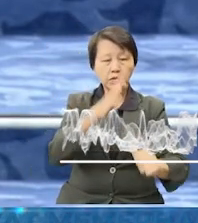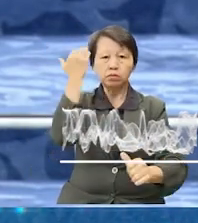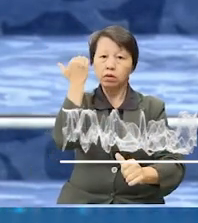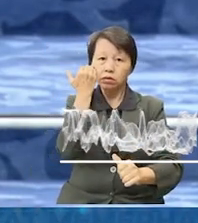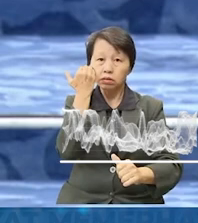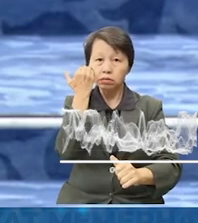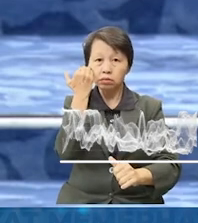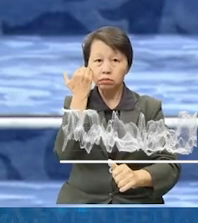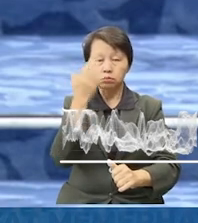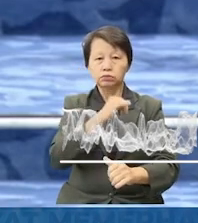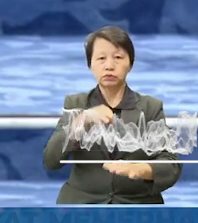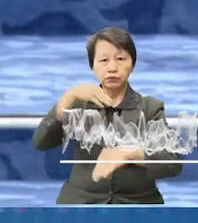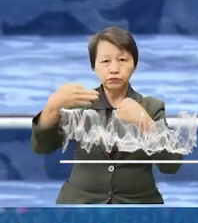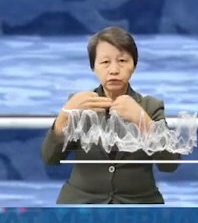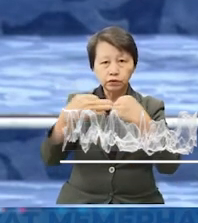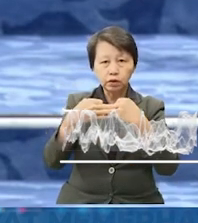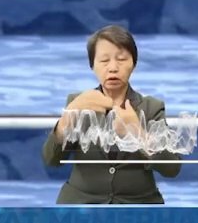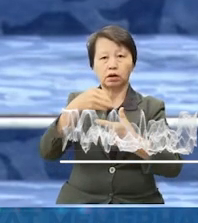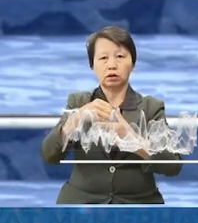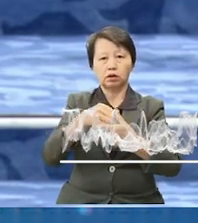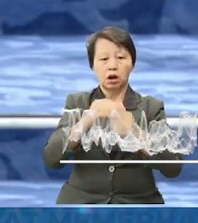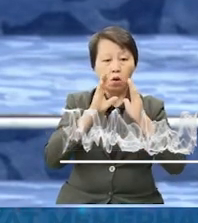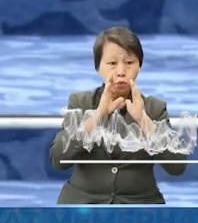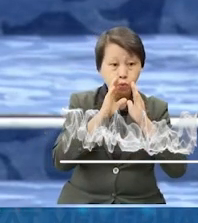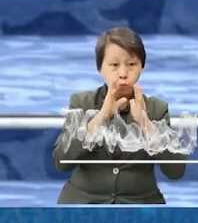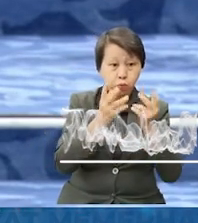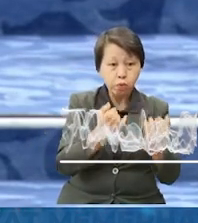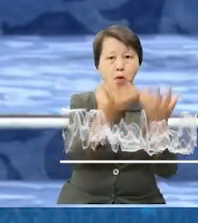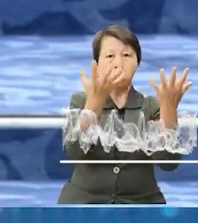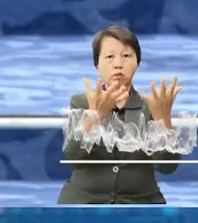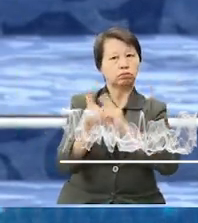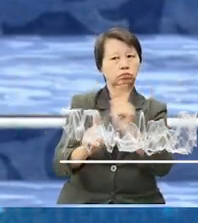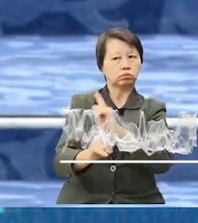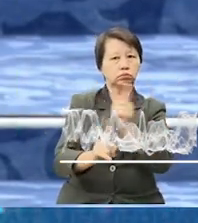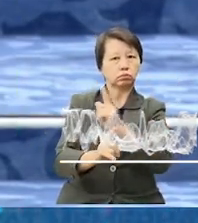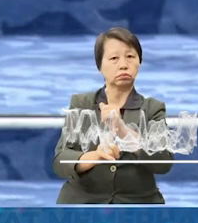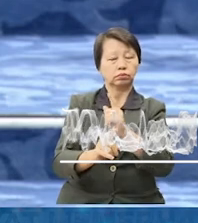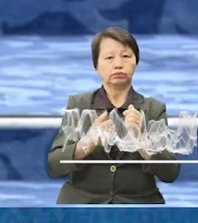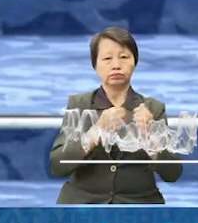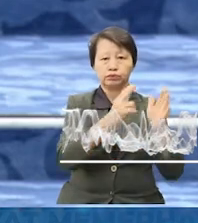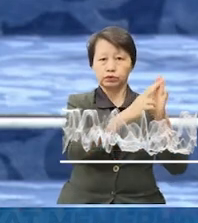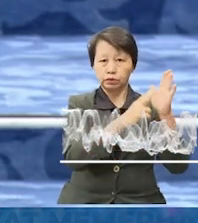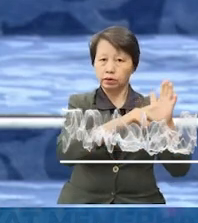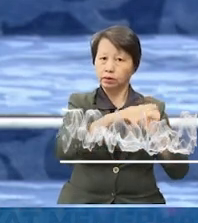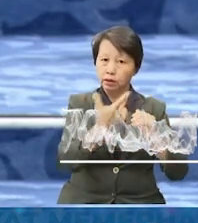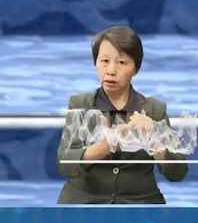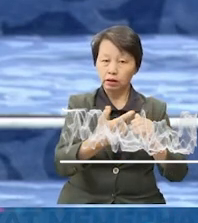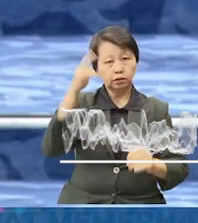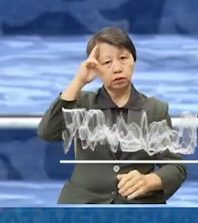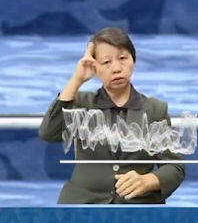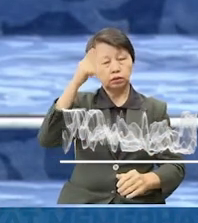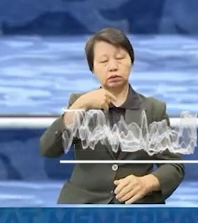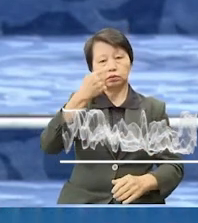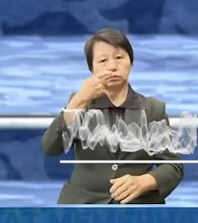mahkamah, fitnah atau pengapian. Dari segi undang-undang lain, seperti saya sebut semalam